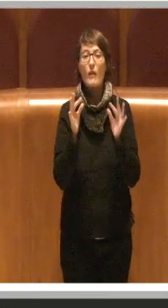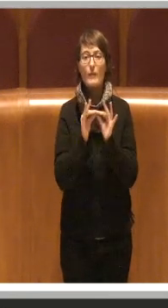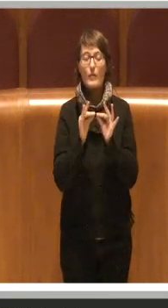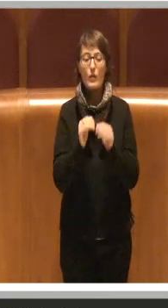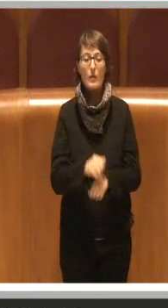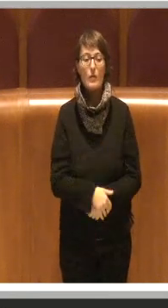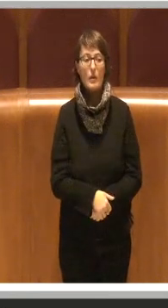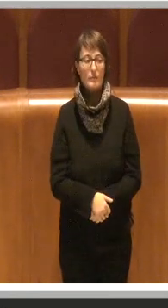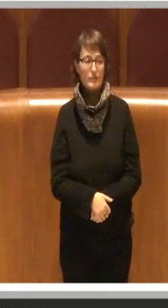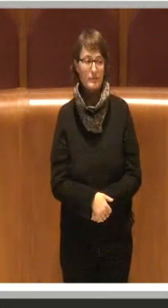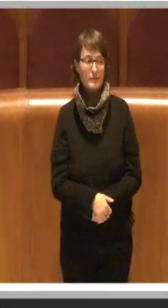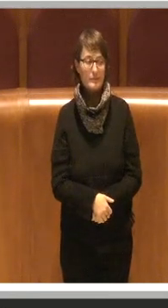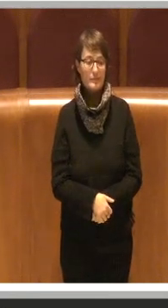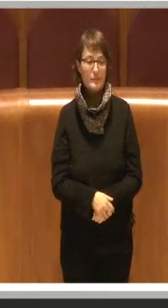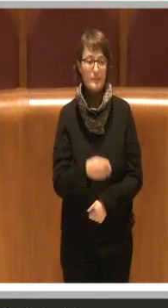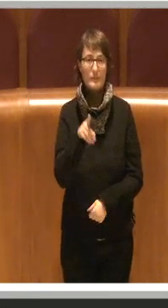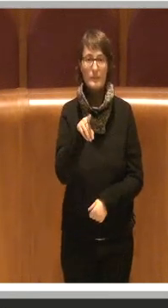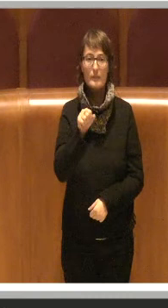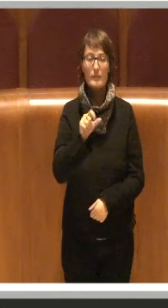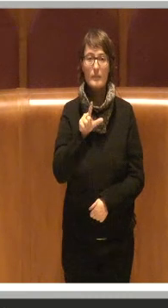favorevole. Palumbo?